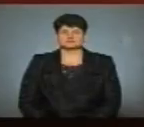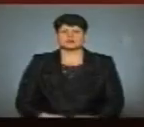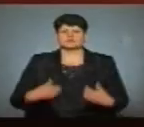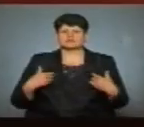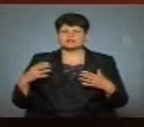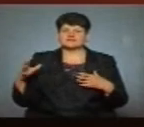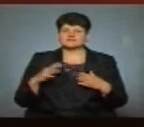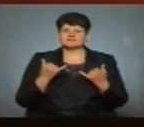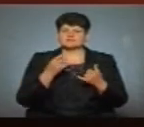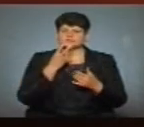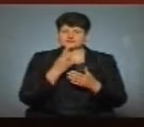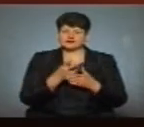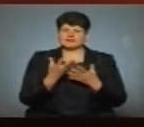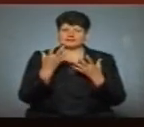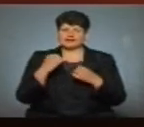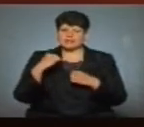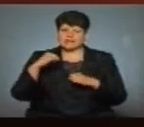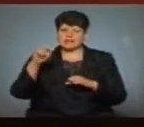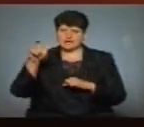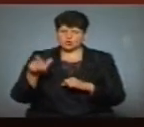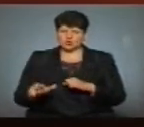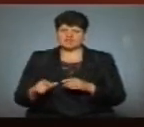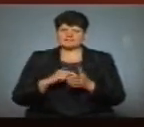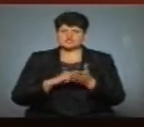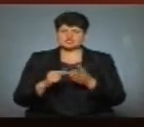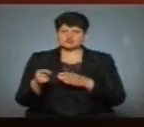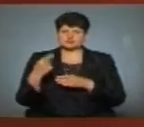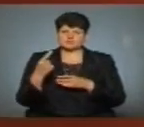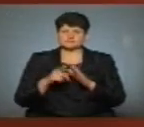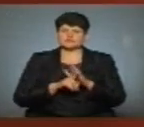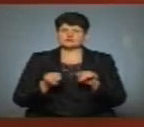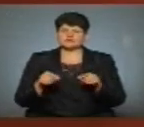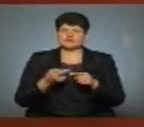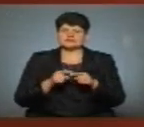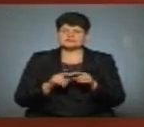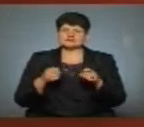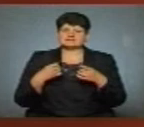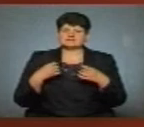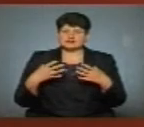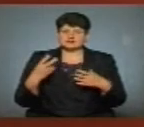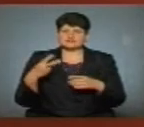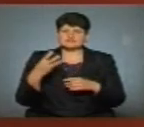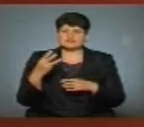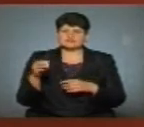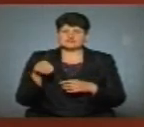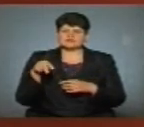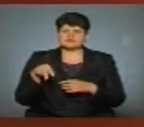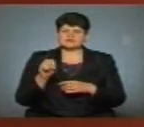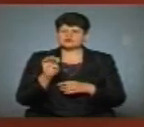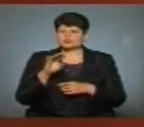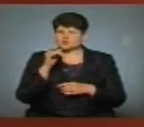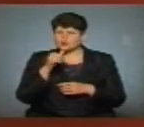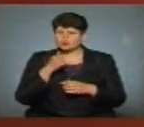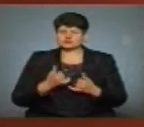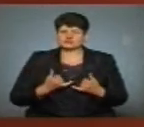вітання усім, хто зараз з нами. День героїв відзначає Тернопільщина. Започаткували це свято 23 травня 2014 року